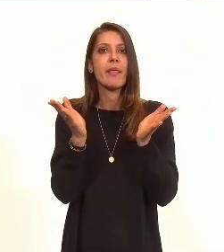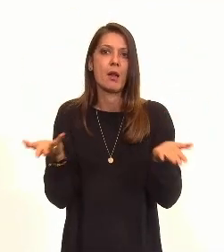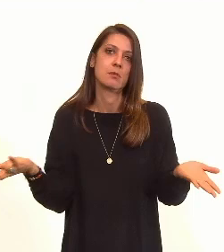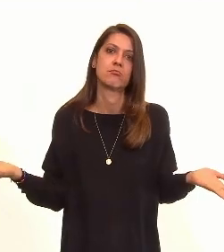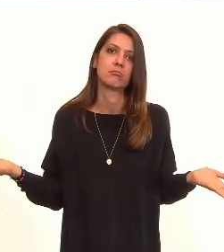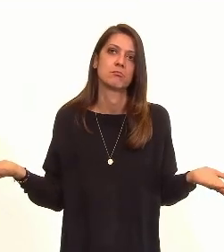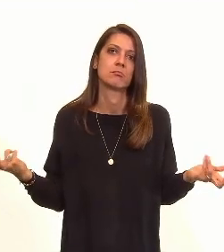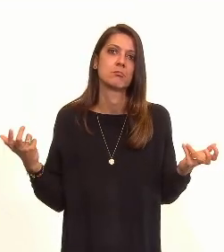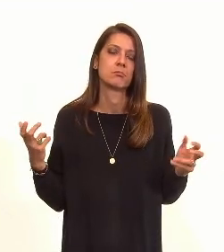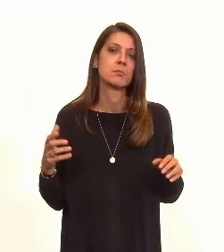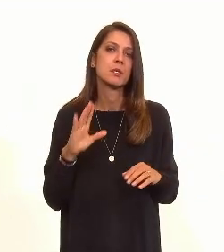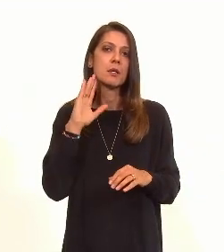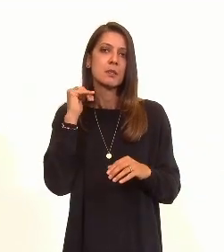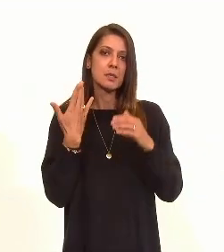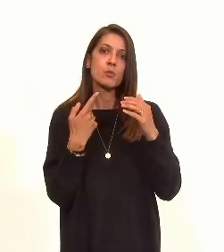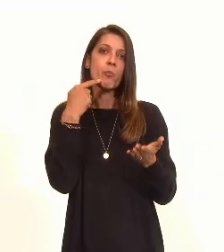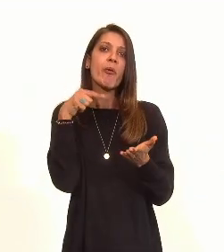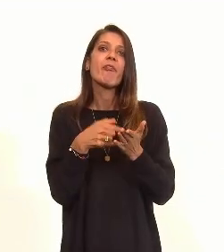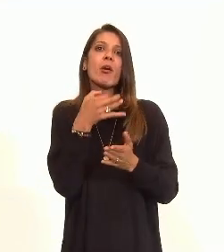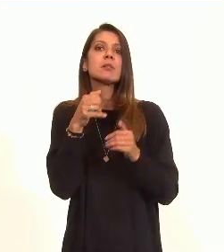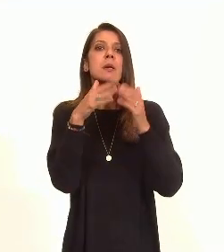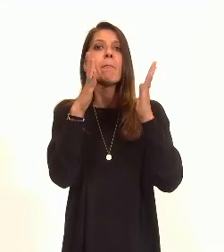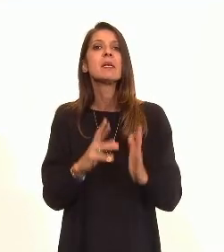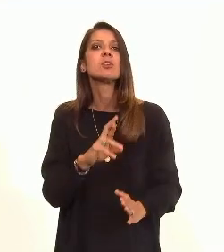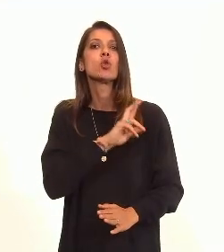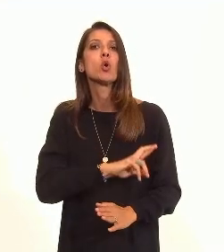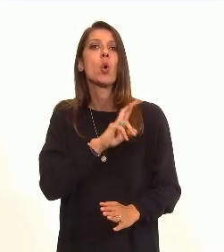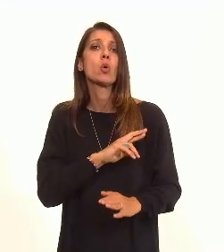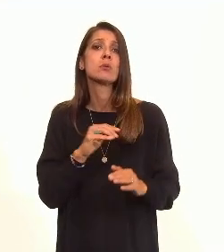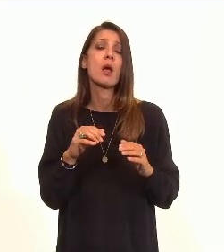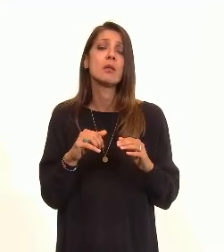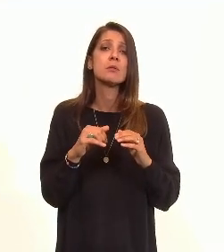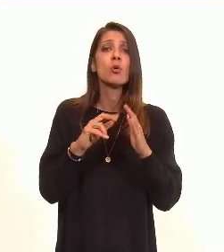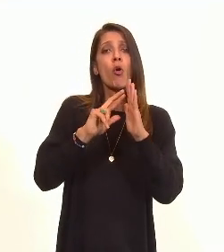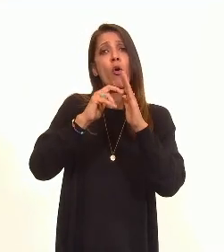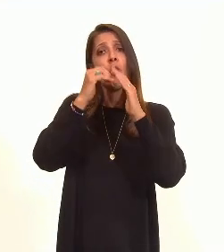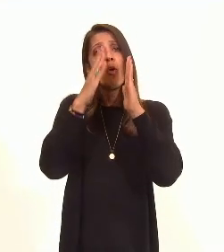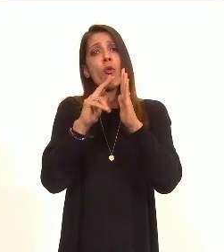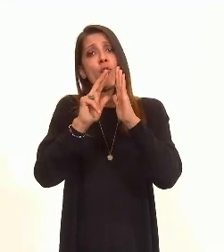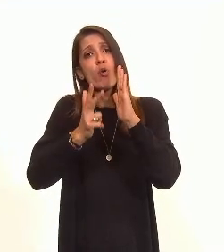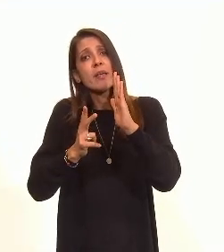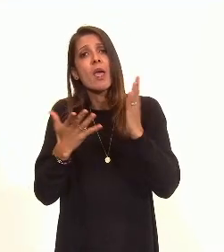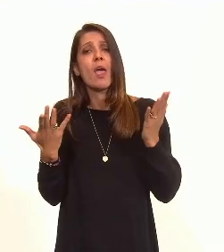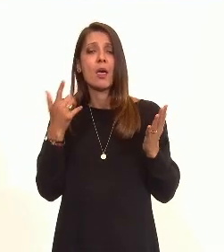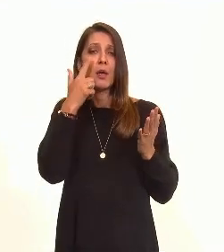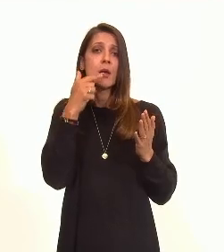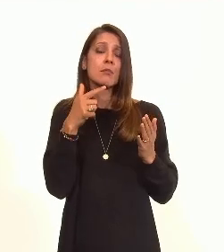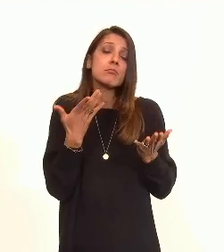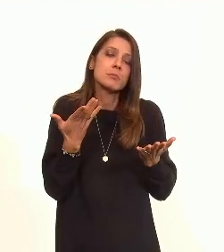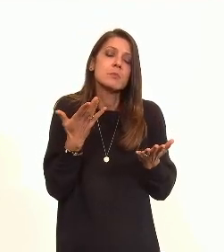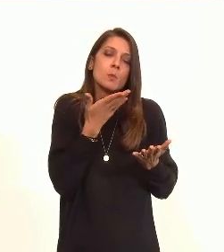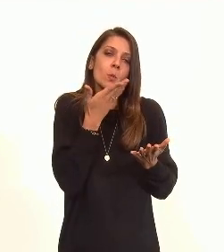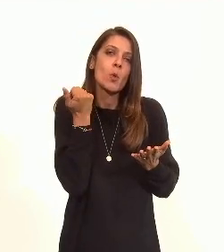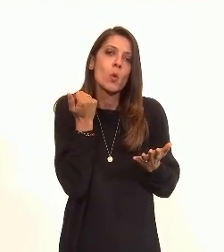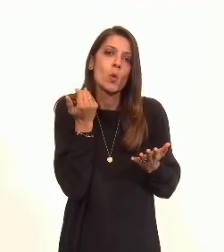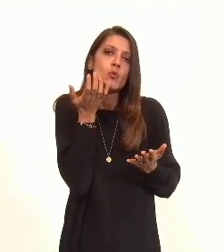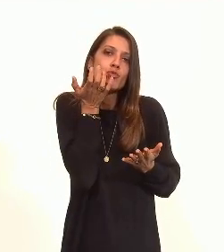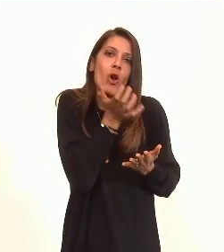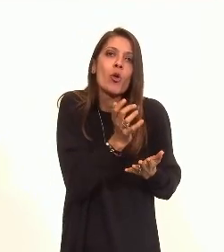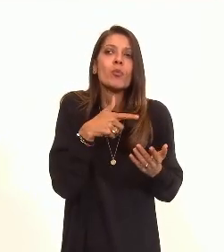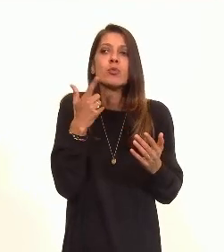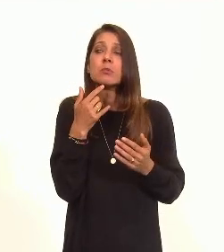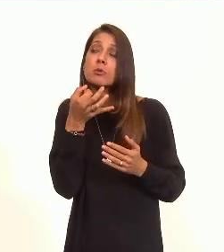Alors, horreur, je préfère dire une maison de retraite, un foyer. C'est beaucoup plus chaud que de dire je